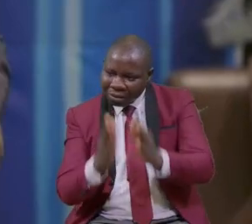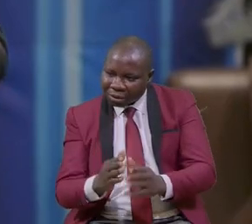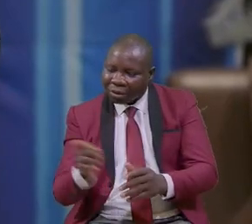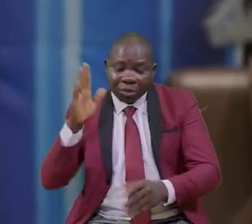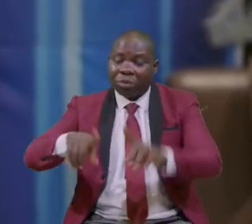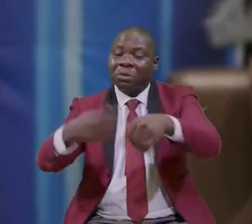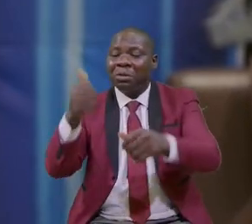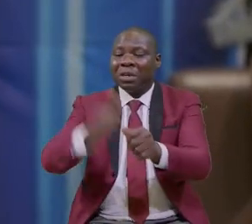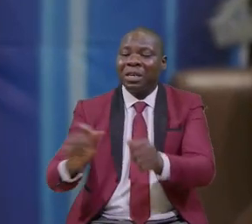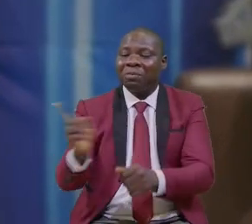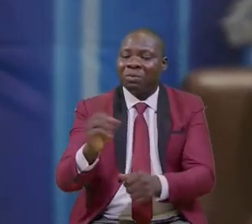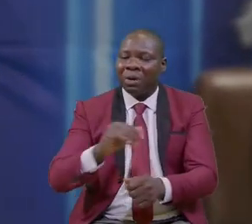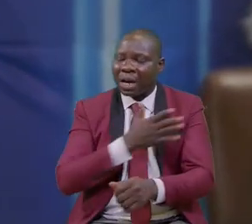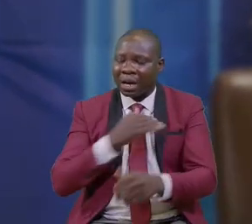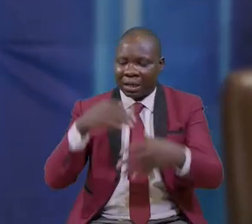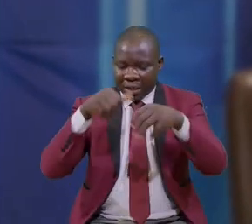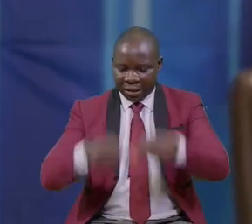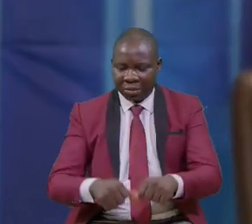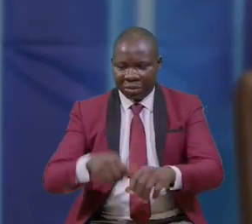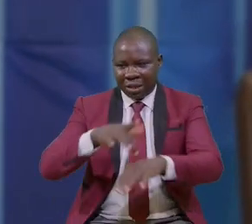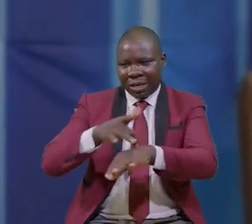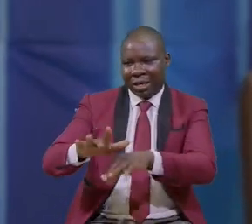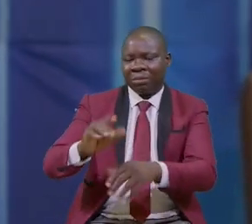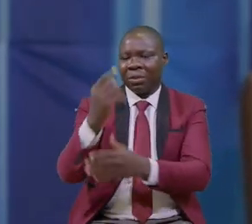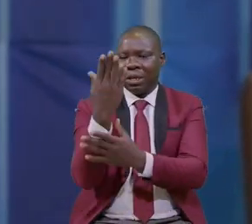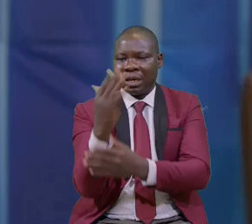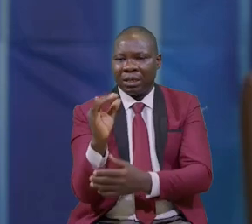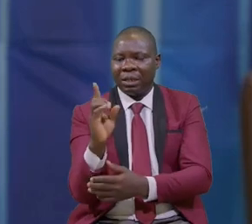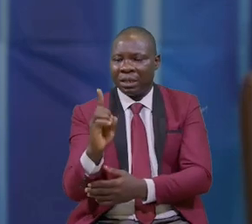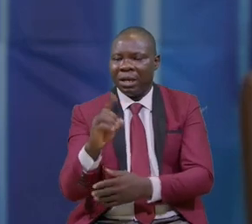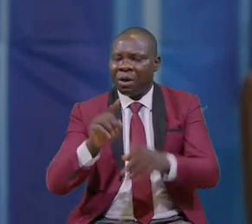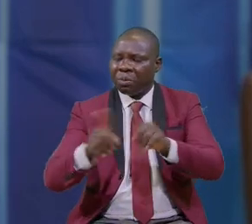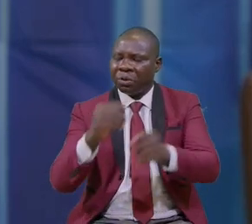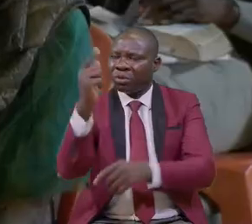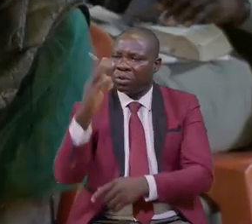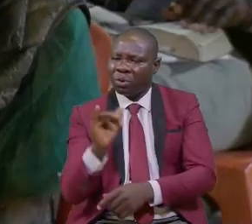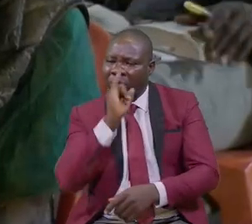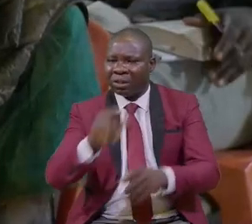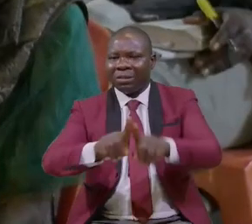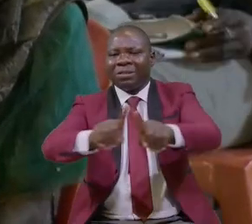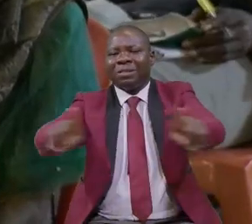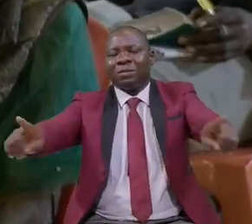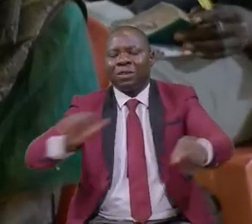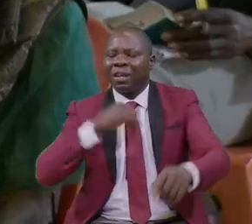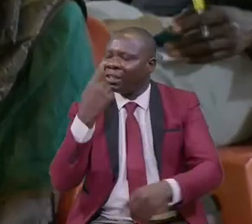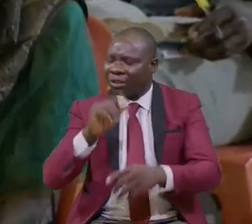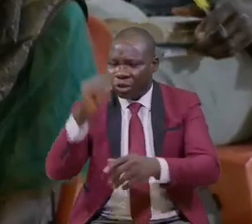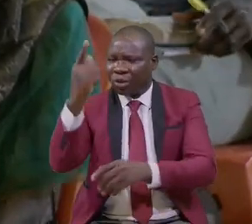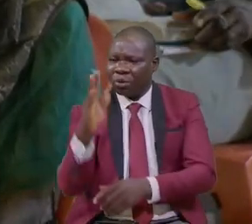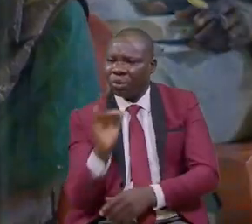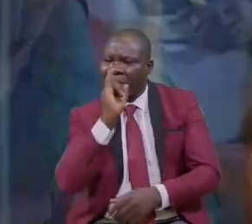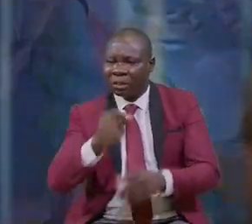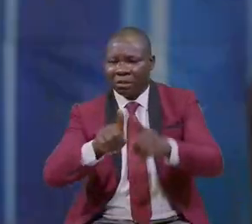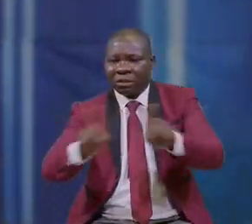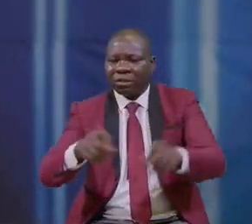sera toujours vide. Mais Dieu est différent. J'ai dit Dieu est différent. Quel que soit